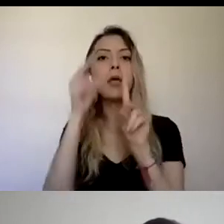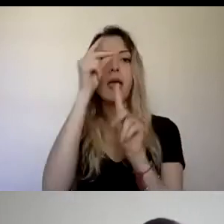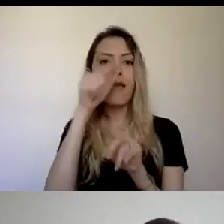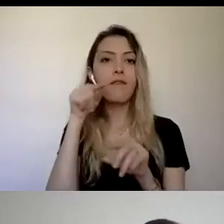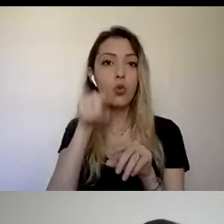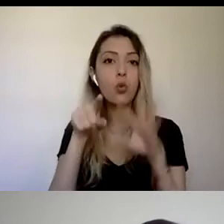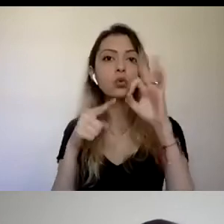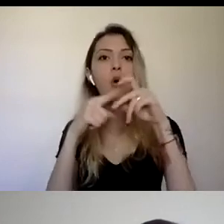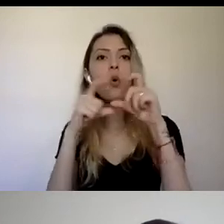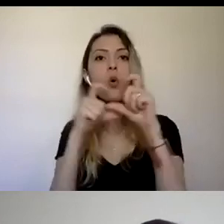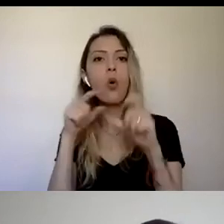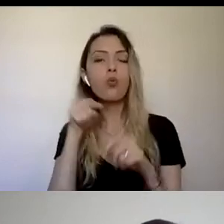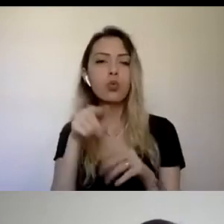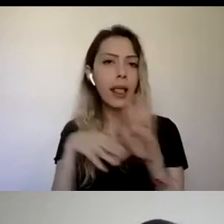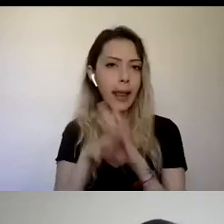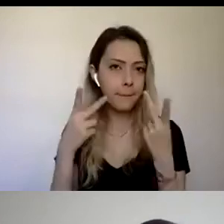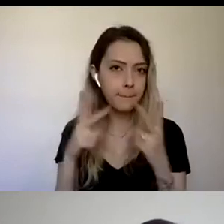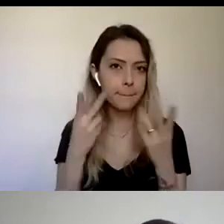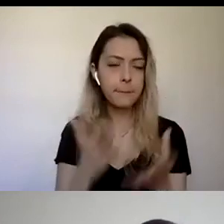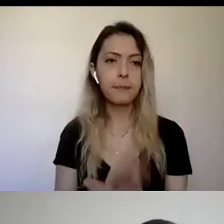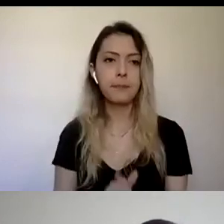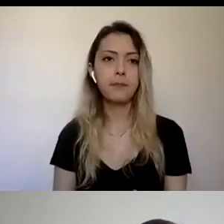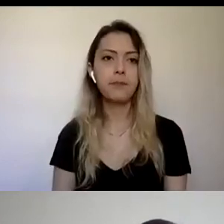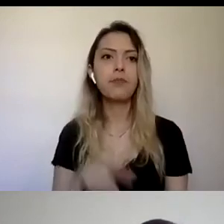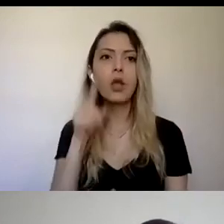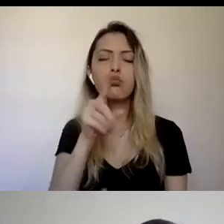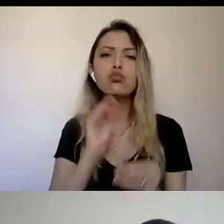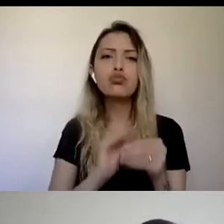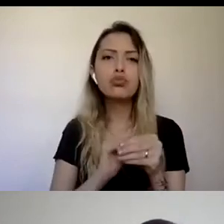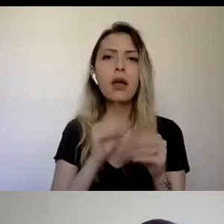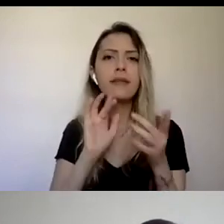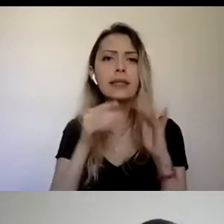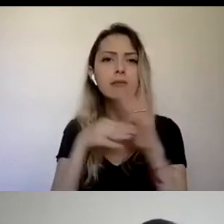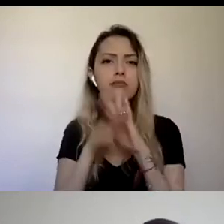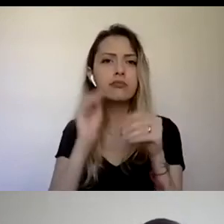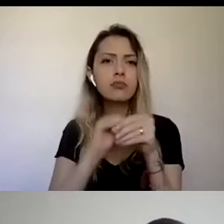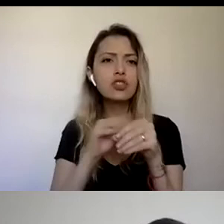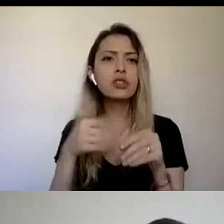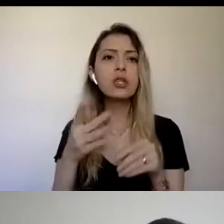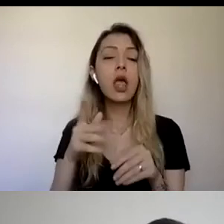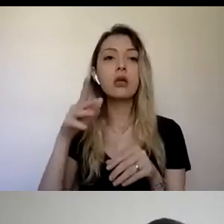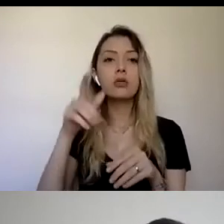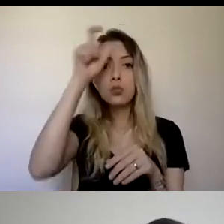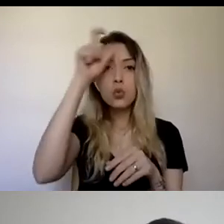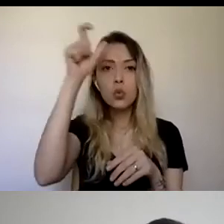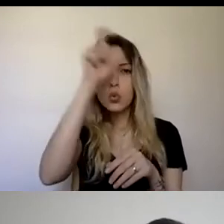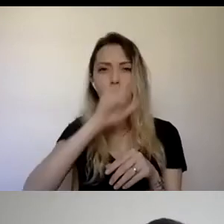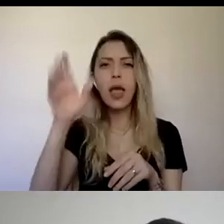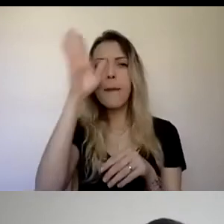Çocukgözlemevi.org'un içerisinde 500'ün üzerinde Türkiye'deki yargı kararı